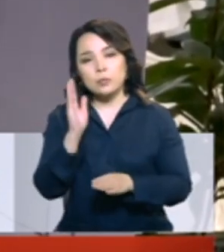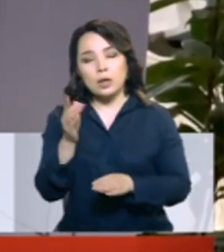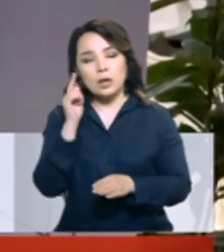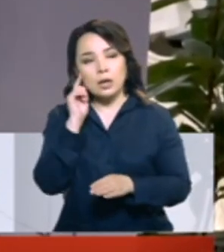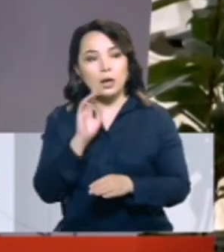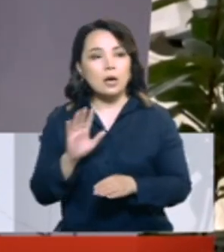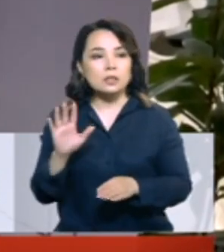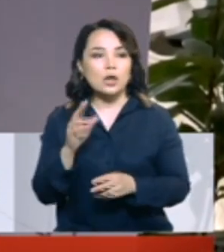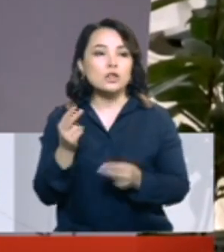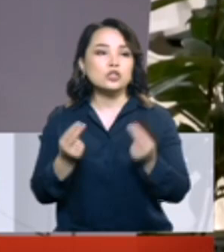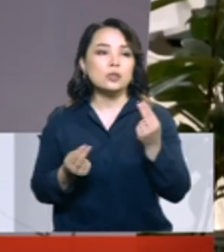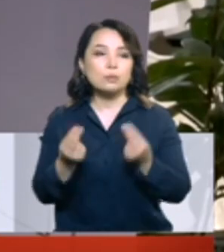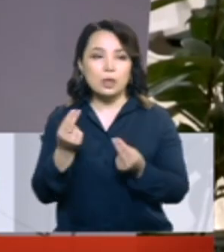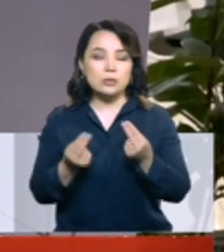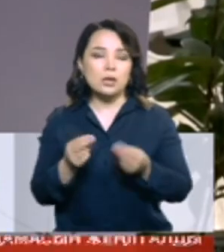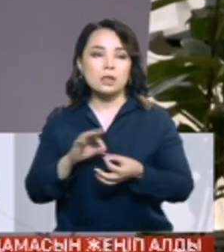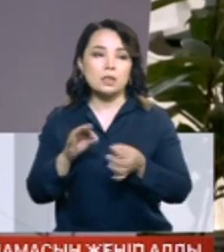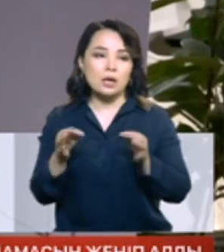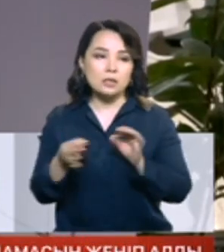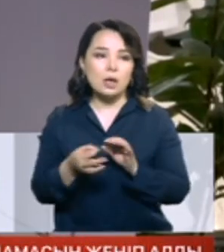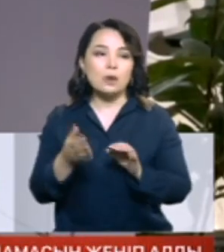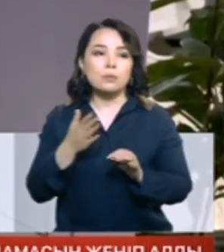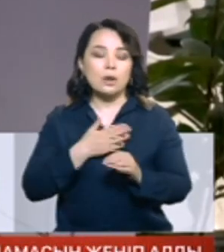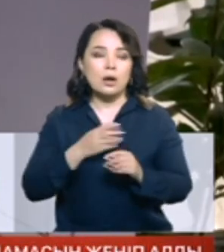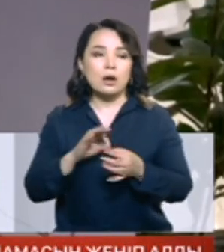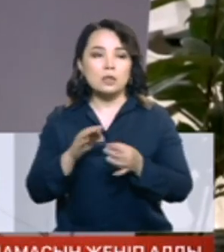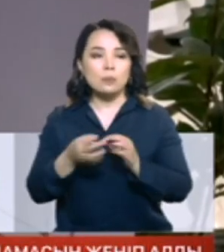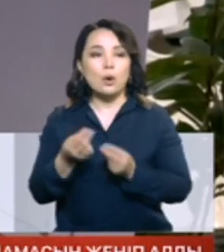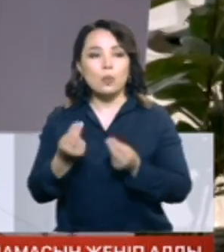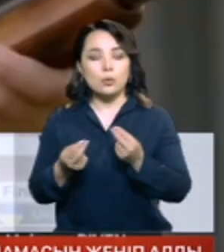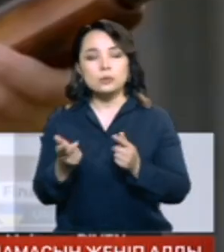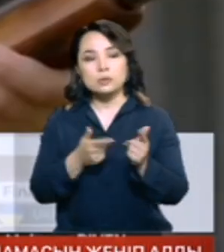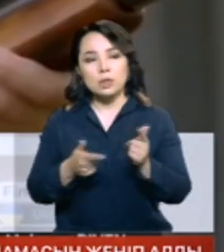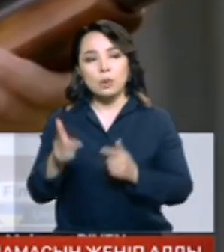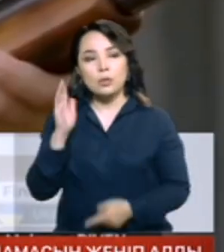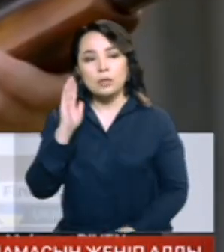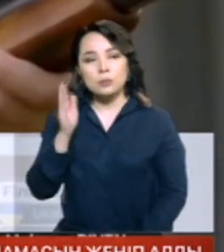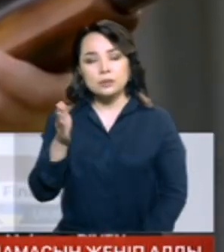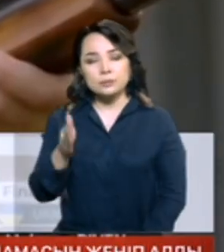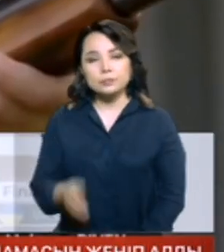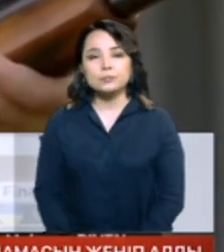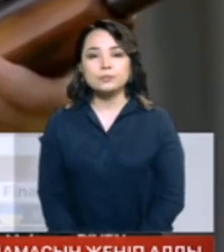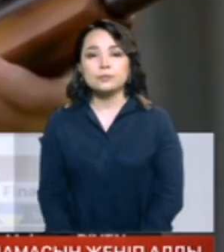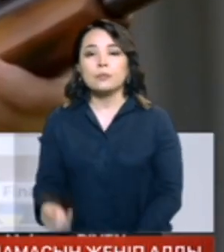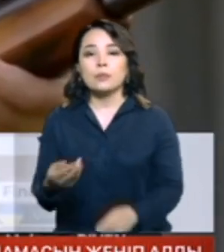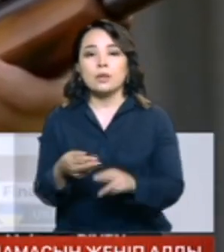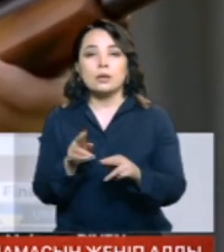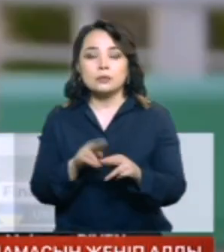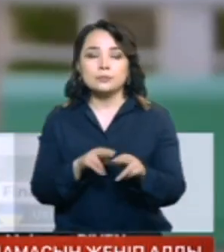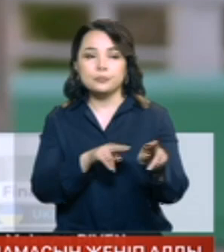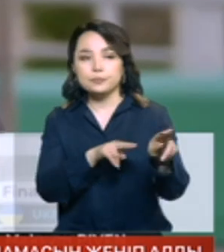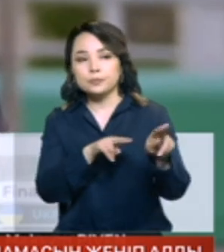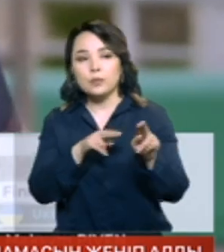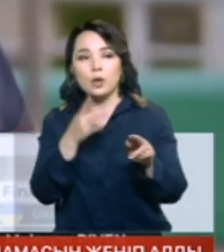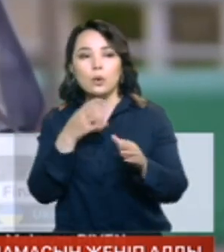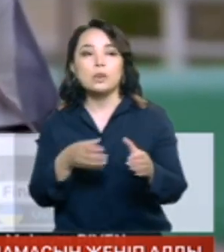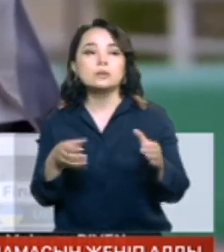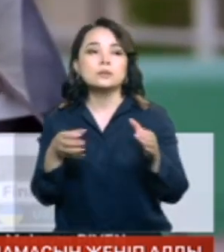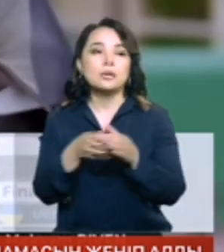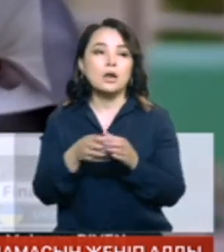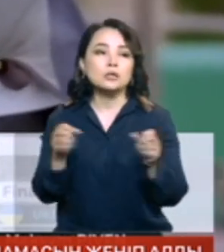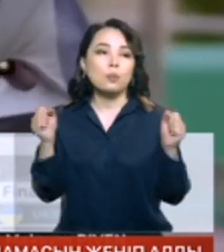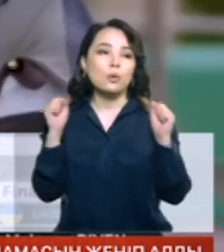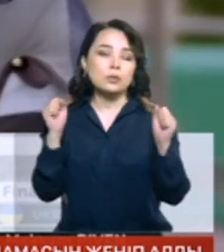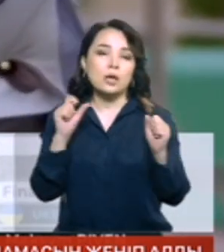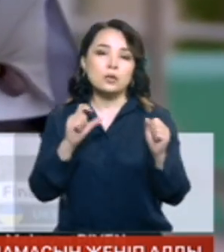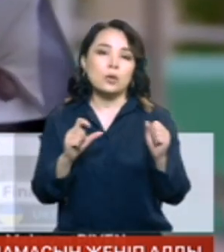Азия чемпионаты, и содан кейін уже олимпиада ойындарына дайындаламыз. Сондай-ақ стенд атудан ұлттық құраманың белді